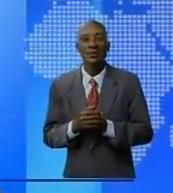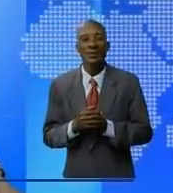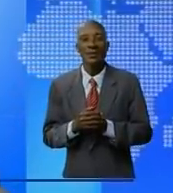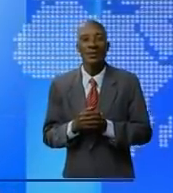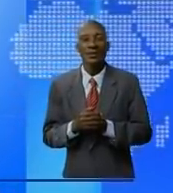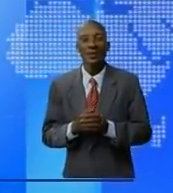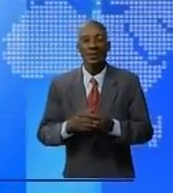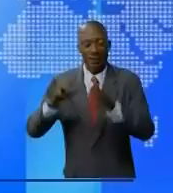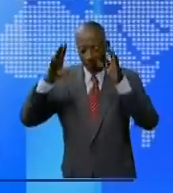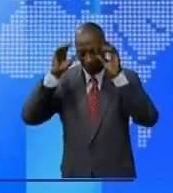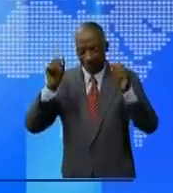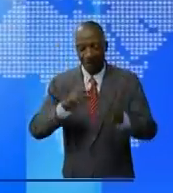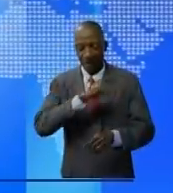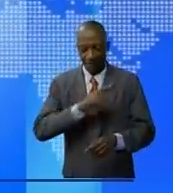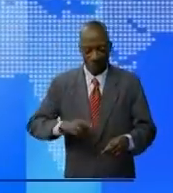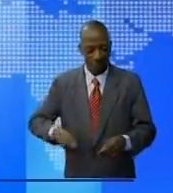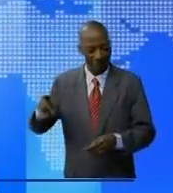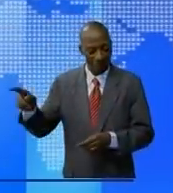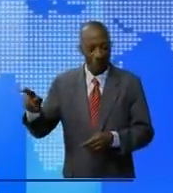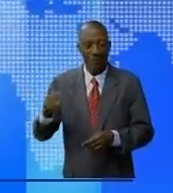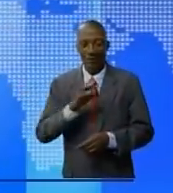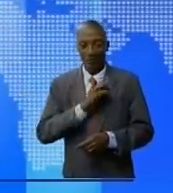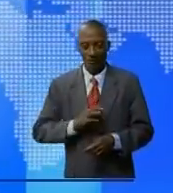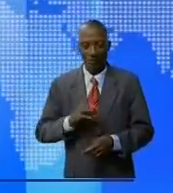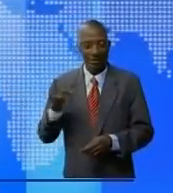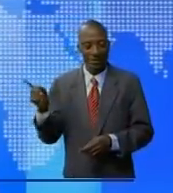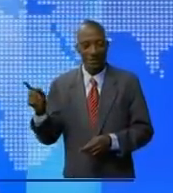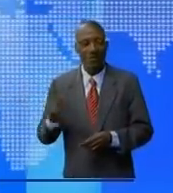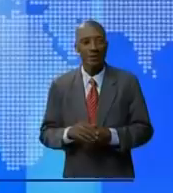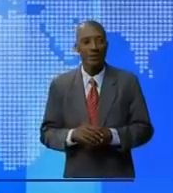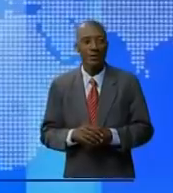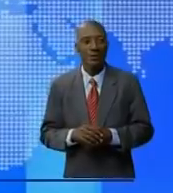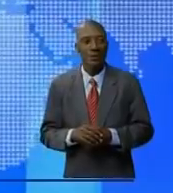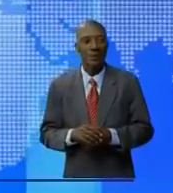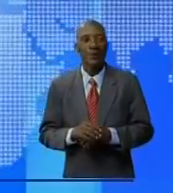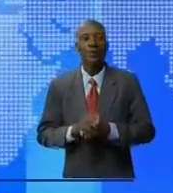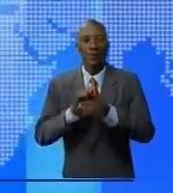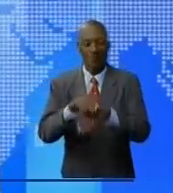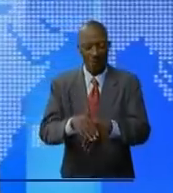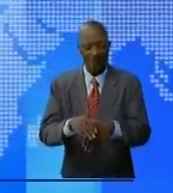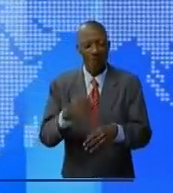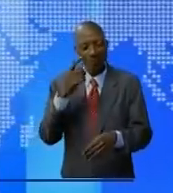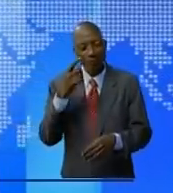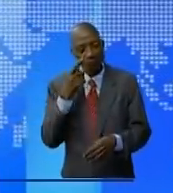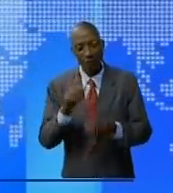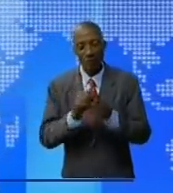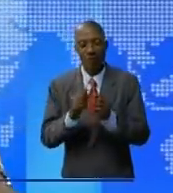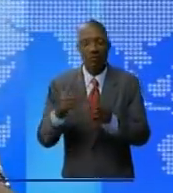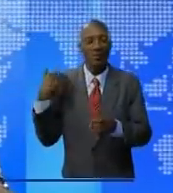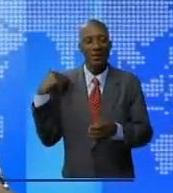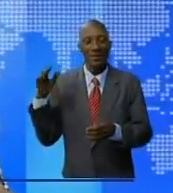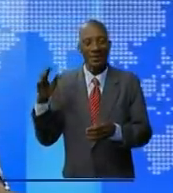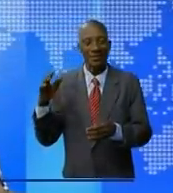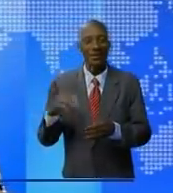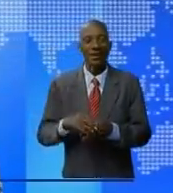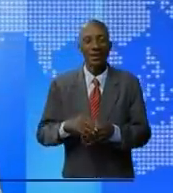République, Félix-Antoine Tshisekedi, a assisté personnellement à cette cérémonie, au cours de laquelle l'état des lieux sur la justice a été passé au